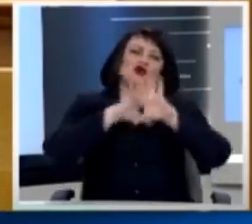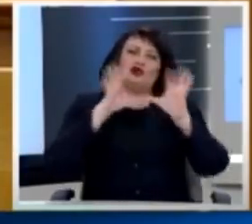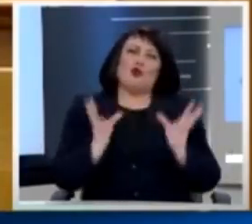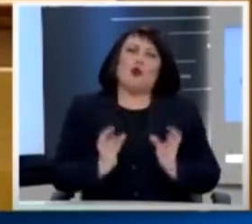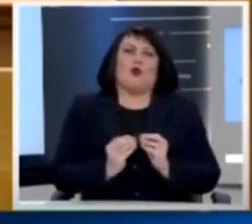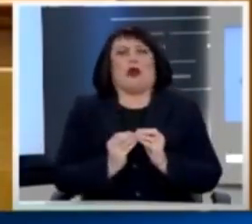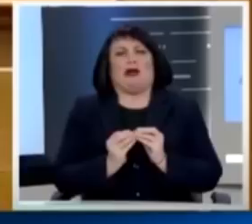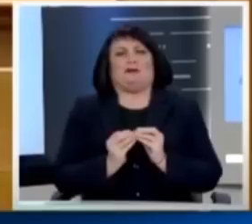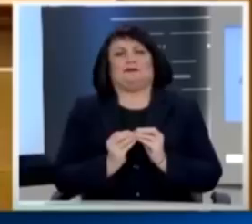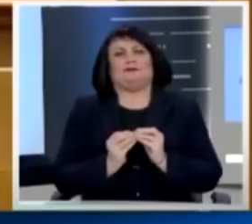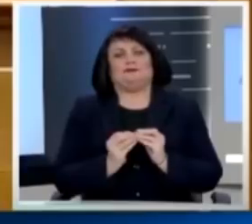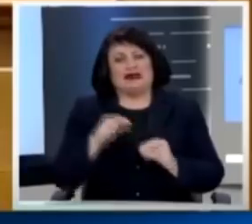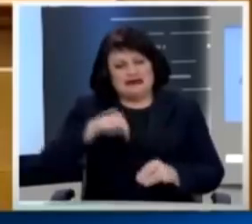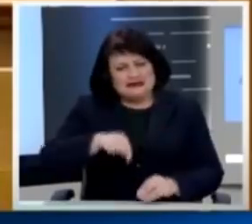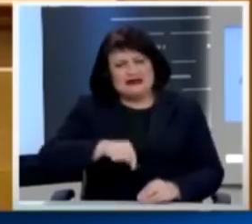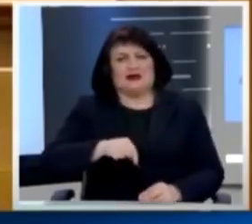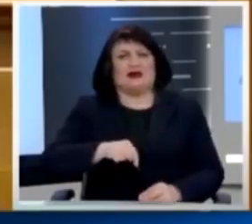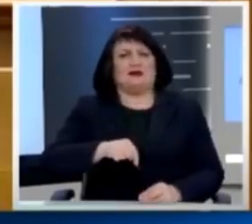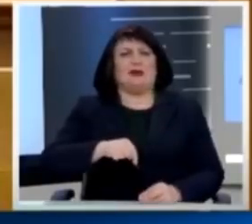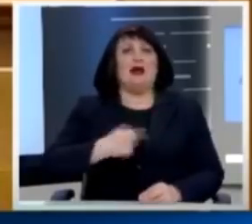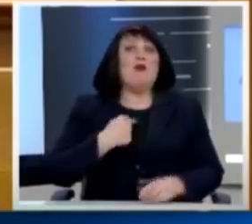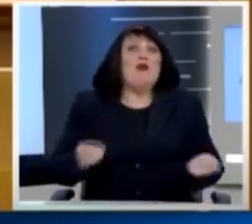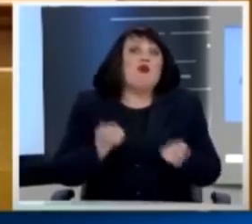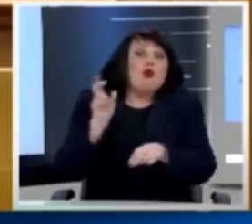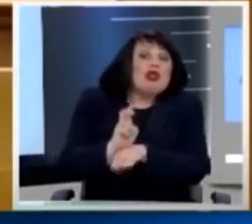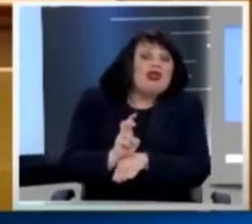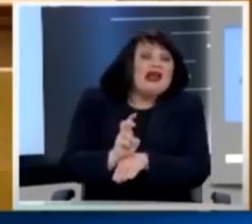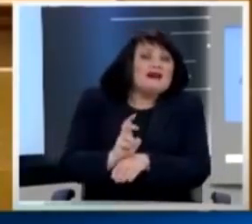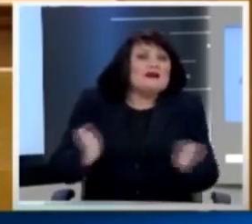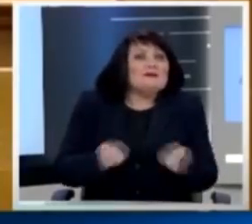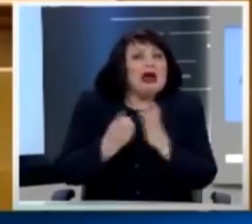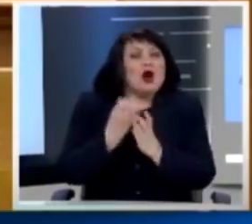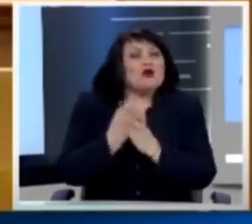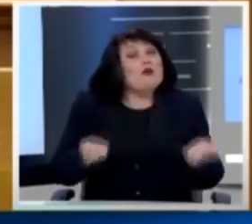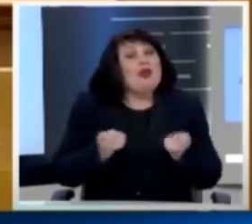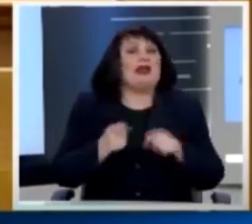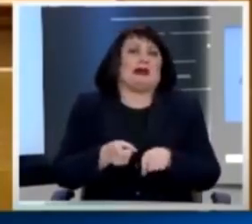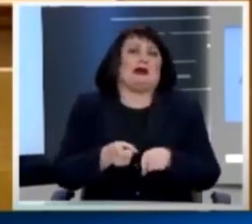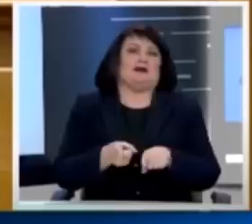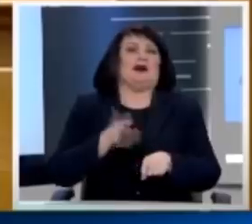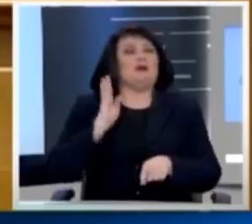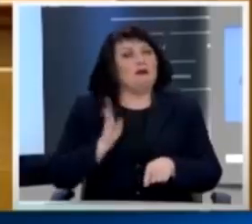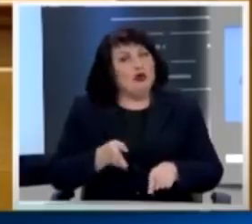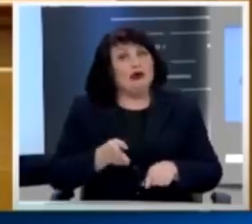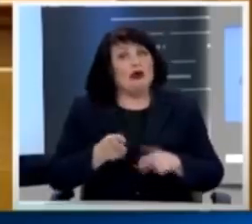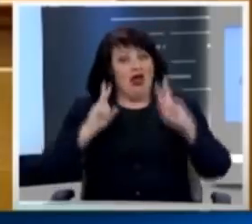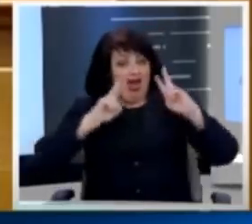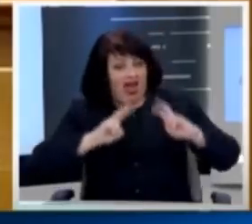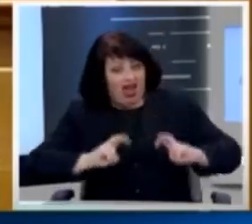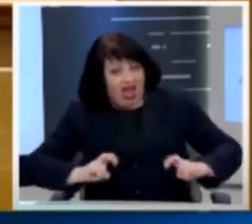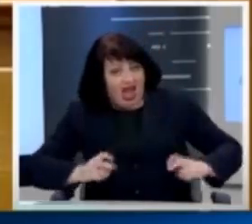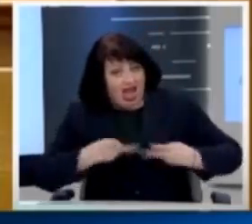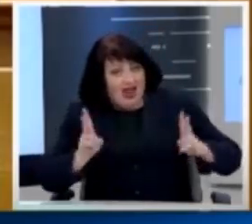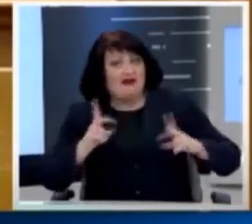τις μεγάλες σήμερα αναξιοποίητες παραγωγικές δυνατότητες. Μπορεί να απελευθερώσει την έρευνα,